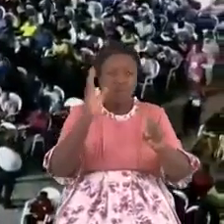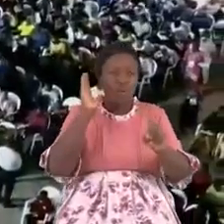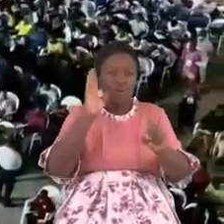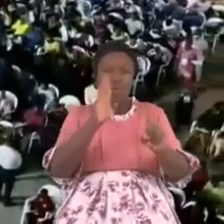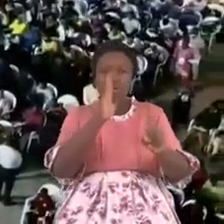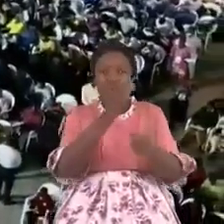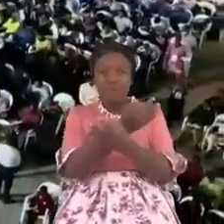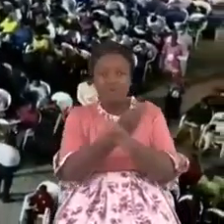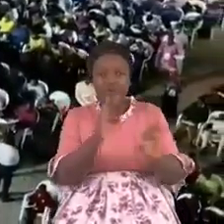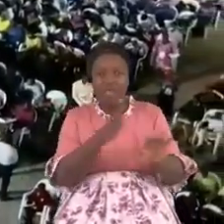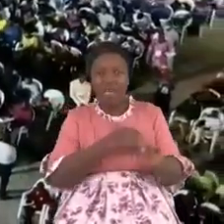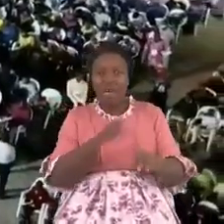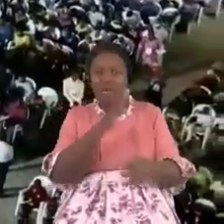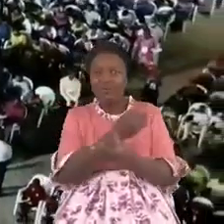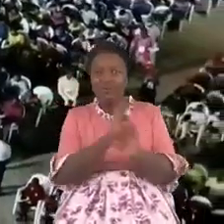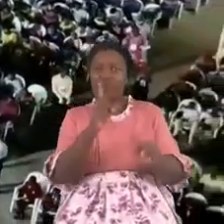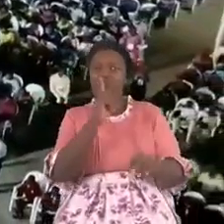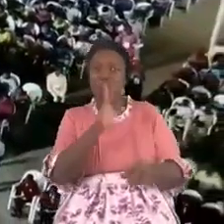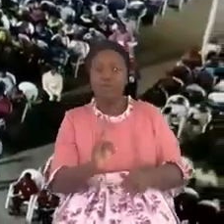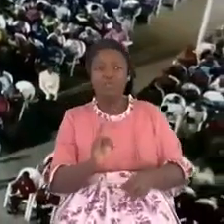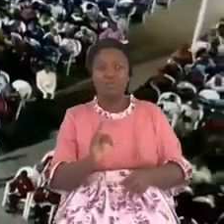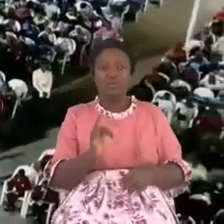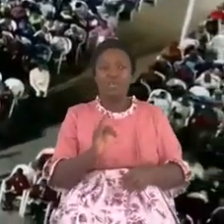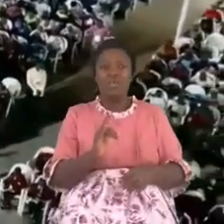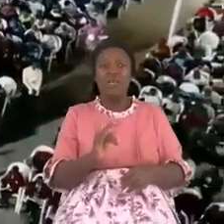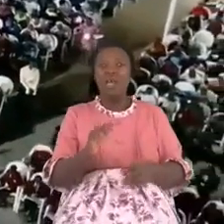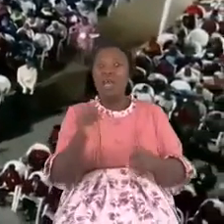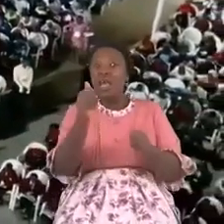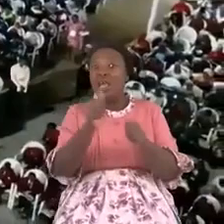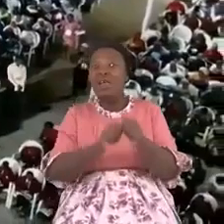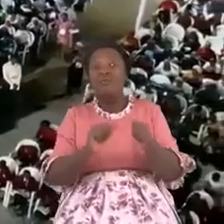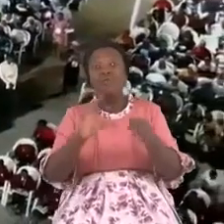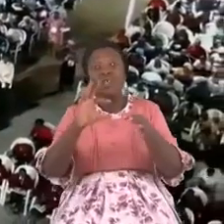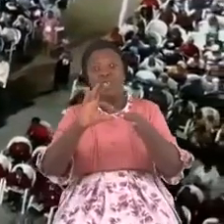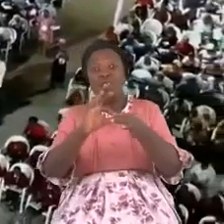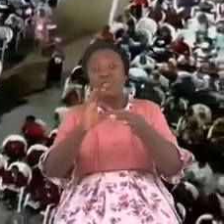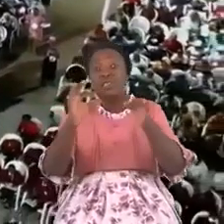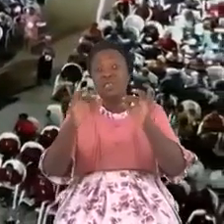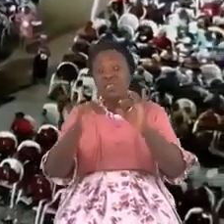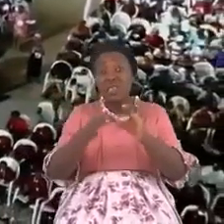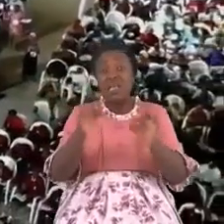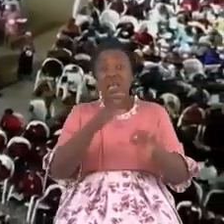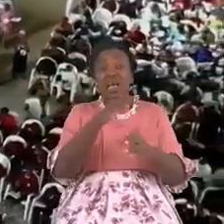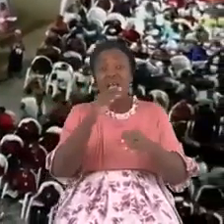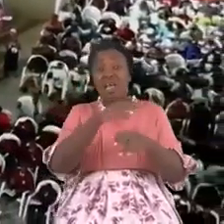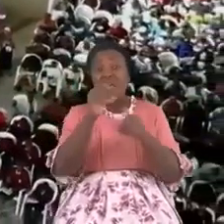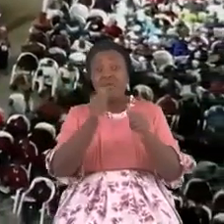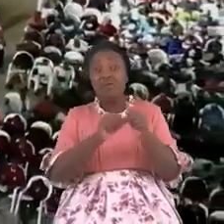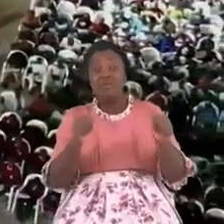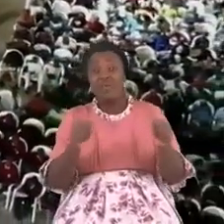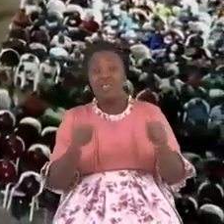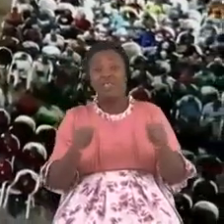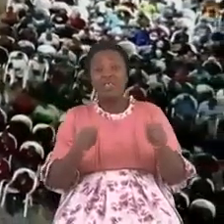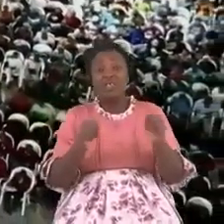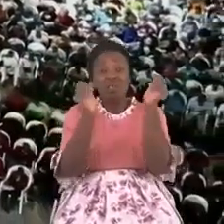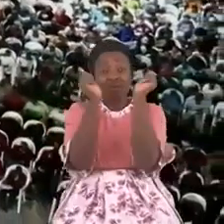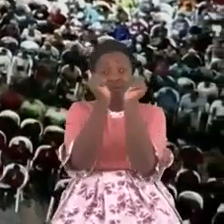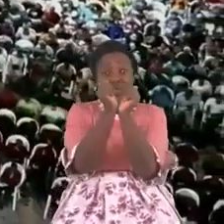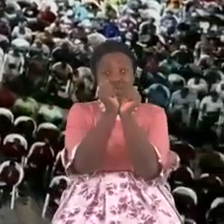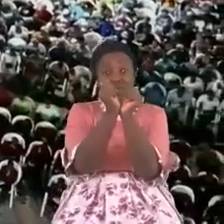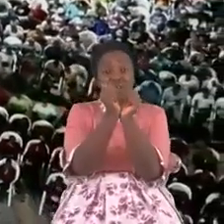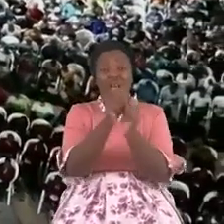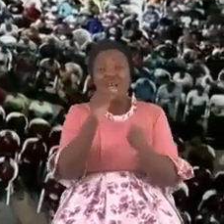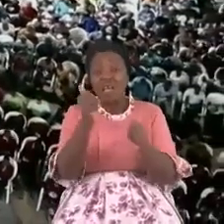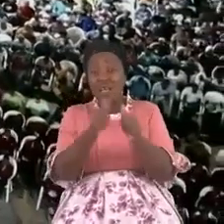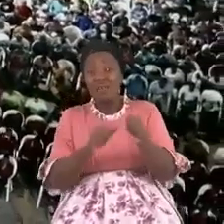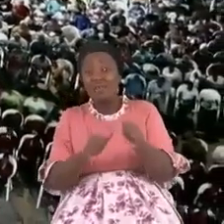nwere onwe gị n'ezie. Ihe ọbụla wụ ihe ji gịnị, ịnyagba niile nke kegidere gị, ihe ọbụla